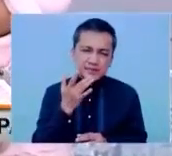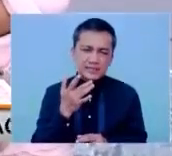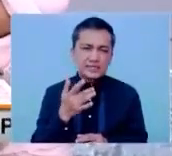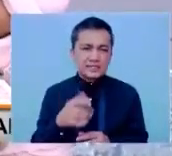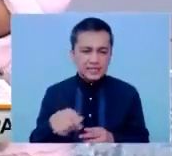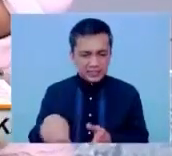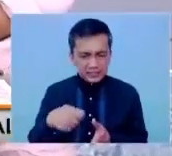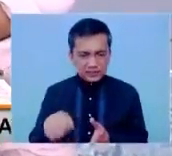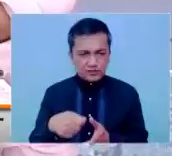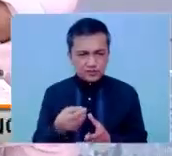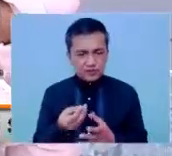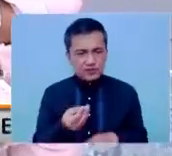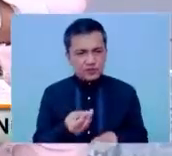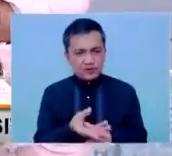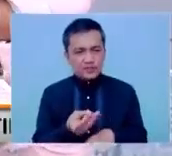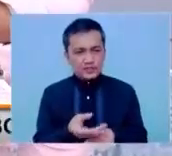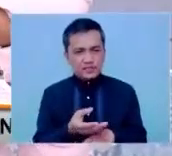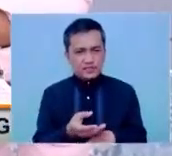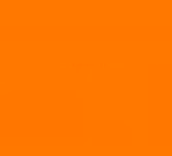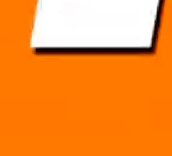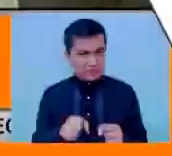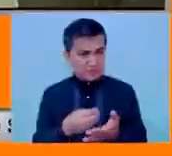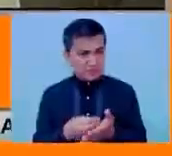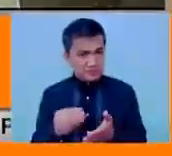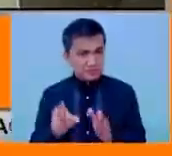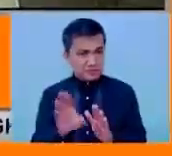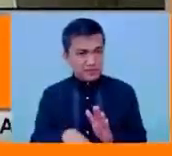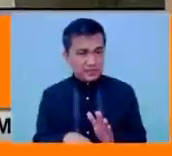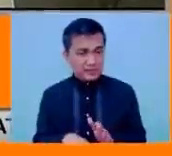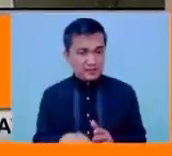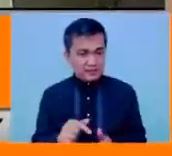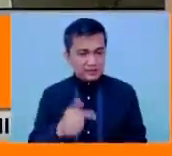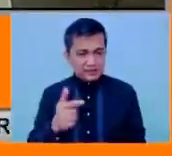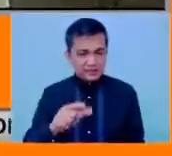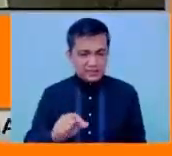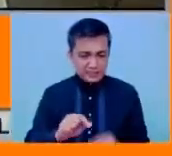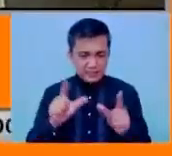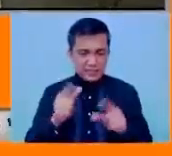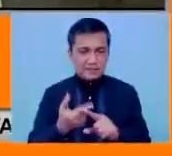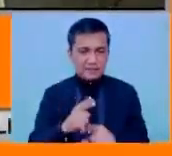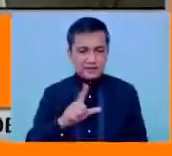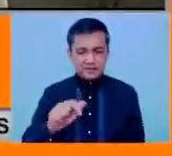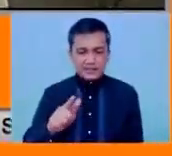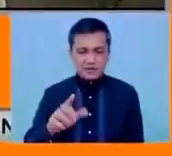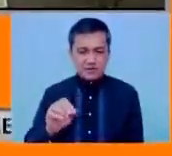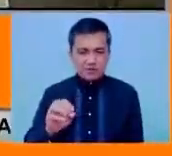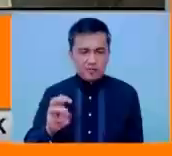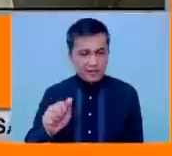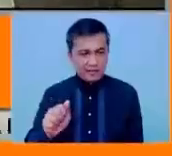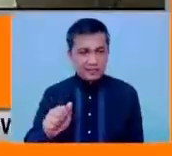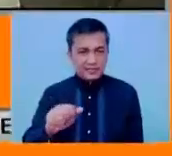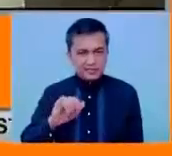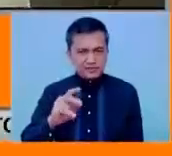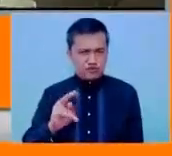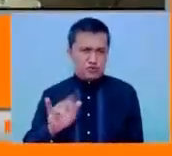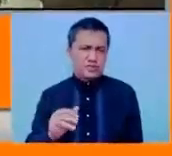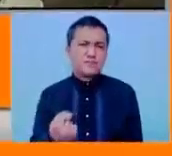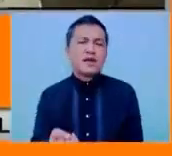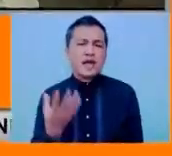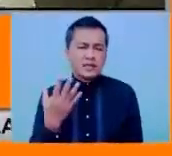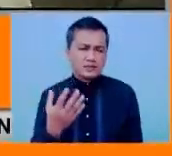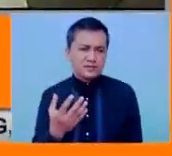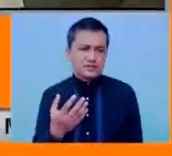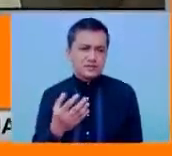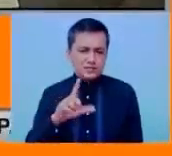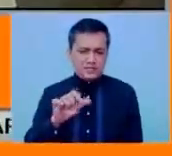naman ba ang presyo niyan? Live mula sa Laloma, Quezon City, nagbabalik si Jenny Dongon. Jenny, magkano na ba ang